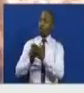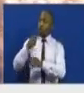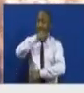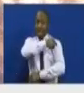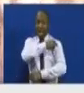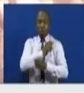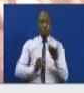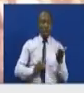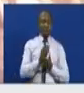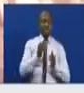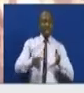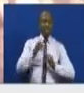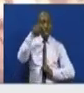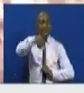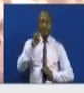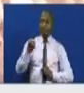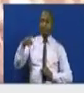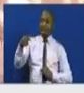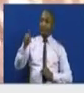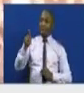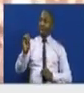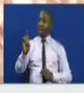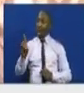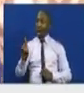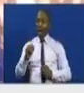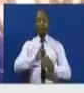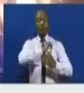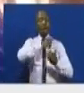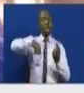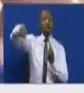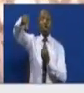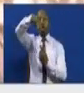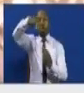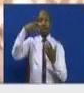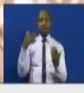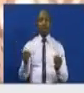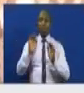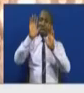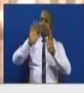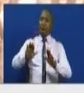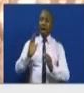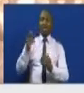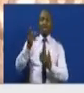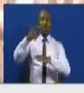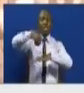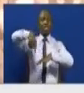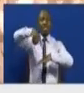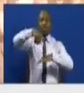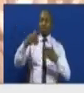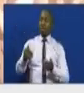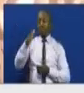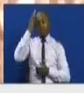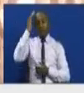hii ya Mtapenda wanarudi Nsimbo ndipo wanakwenda Mpanda. Sasa wao wamebaki kisiwani kabisa. Kwa serikali angalie tu